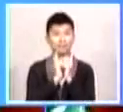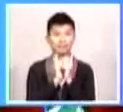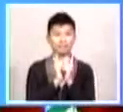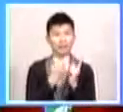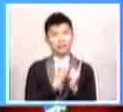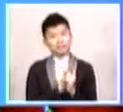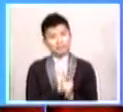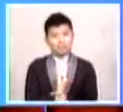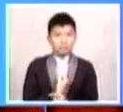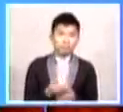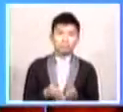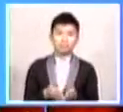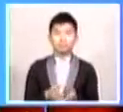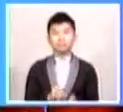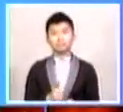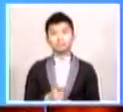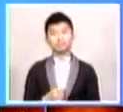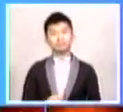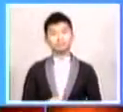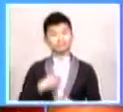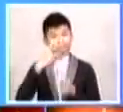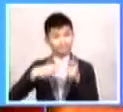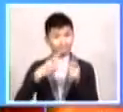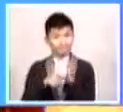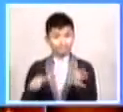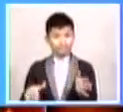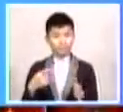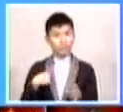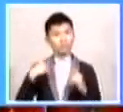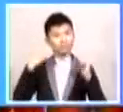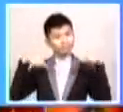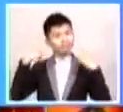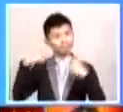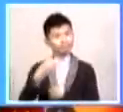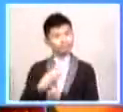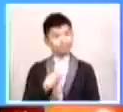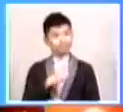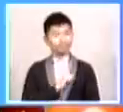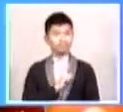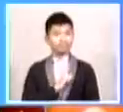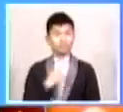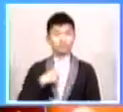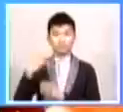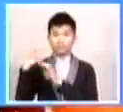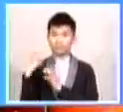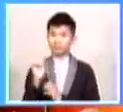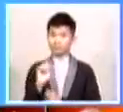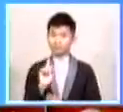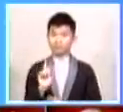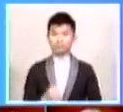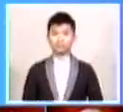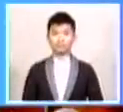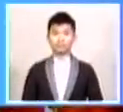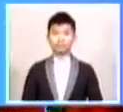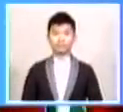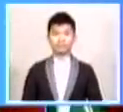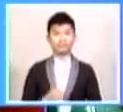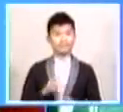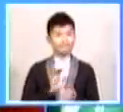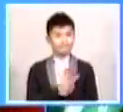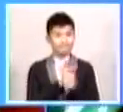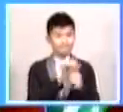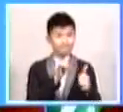受的委屈。三年来，我常常告诉自己，我的责任就是要让他们找回